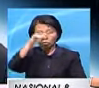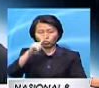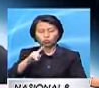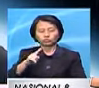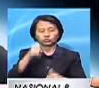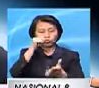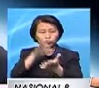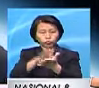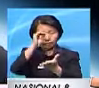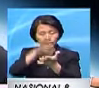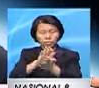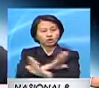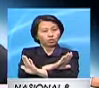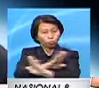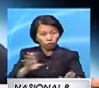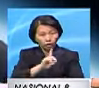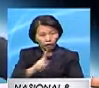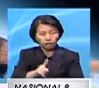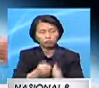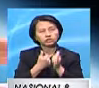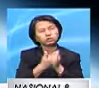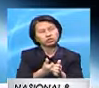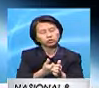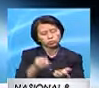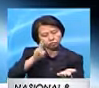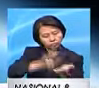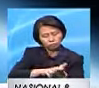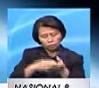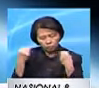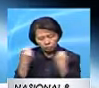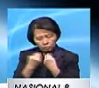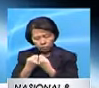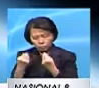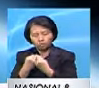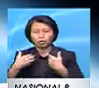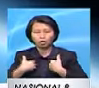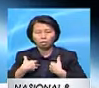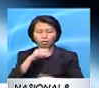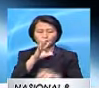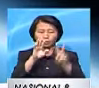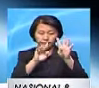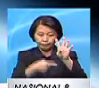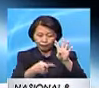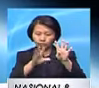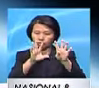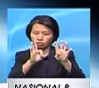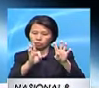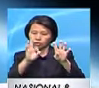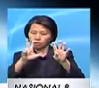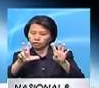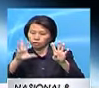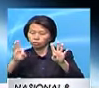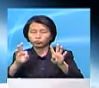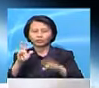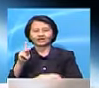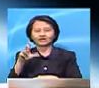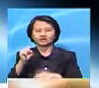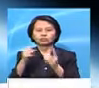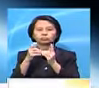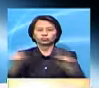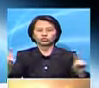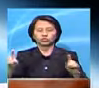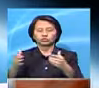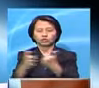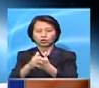pasangan bukan Islam berdasarkan rekod jabatan pendaftaran negara pula sebanyak 4,939 kes